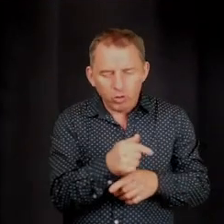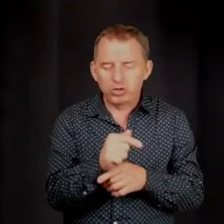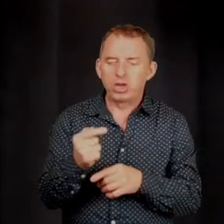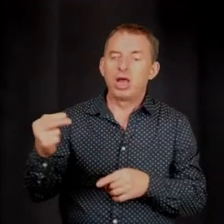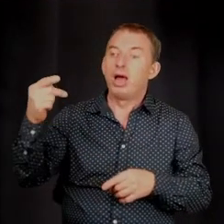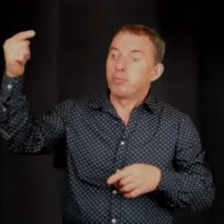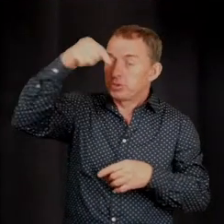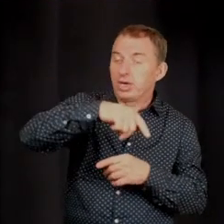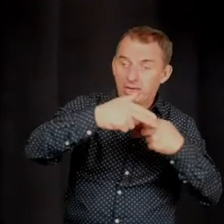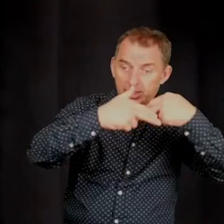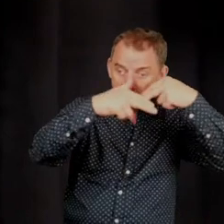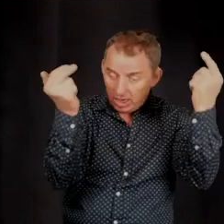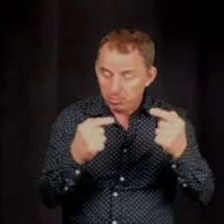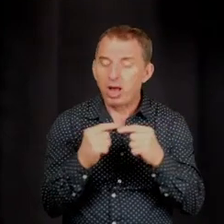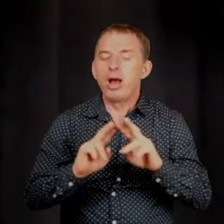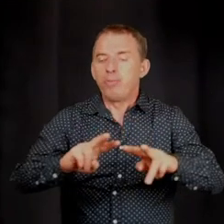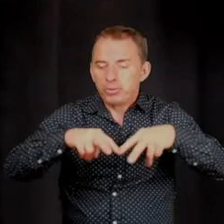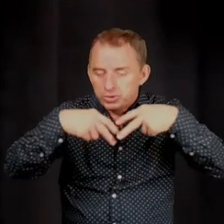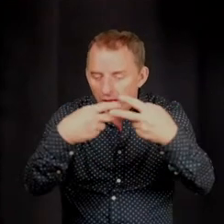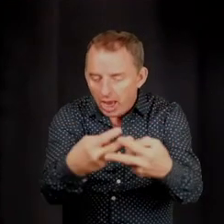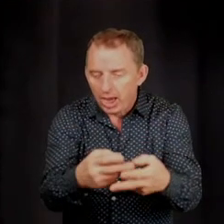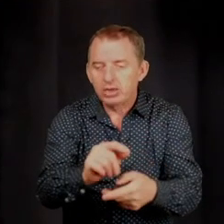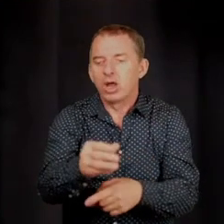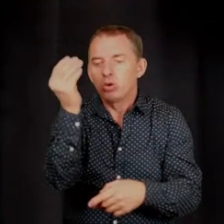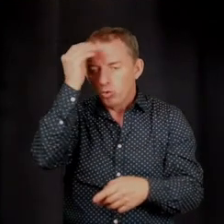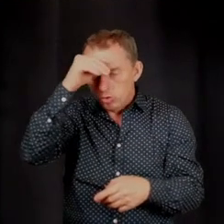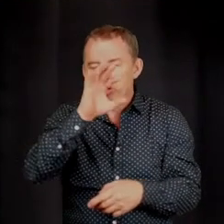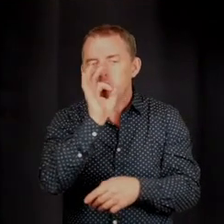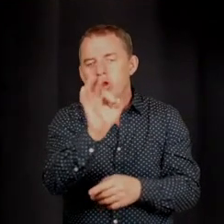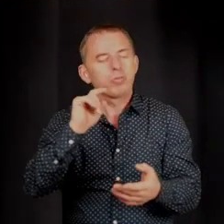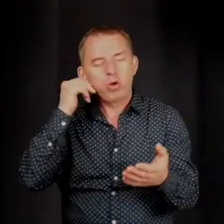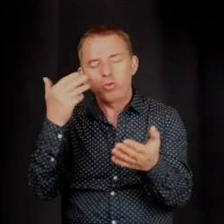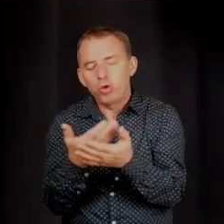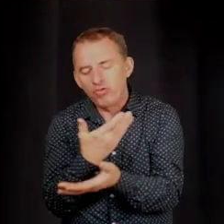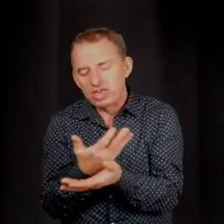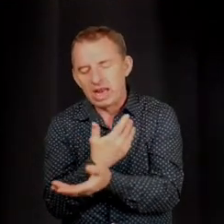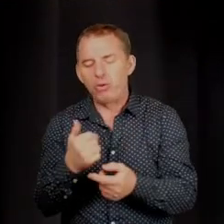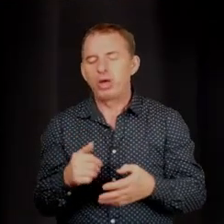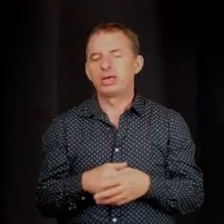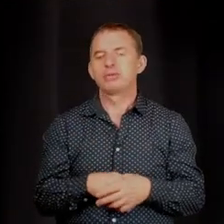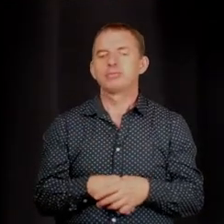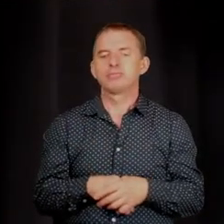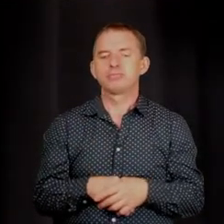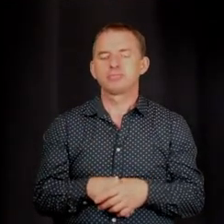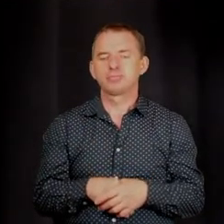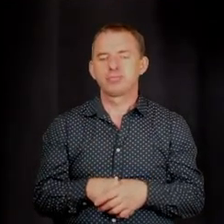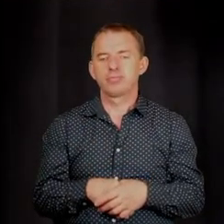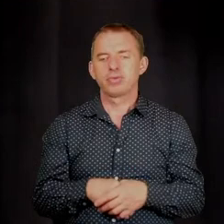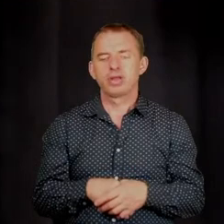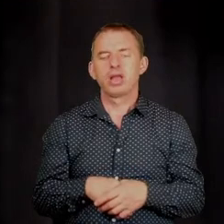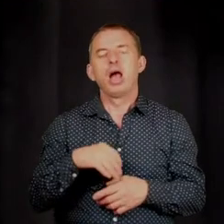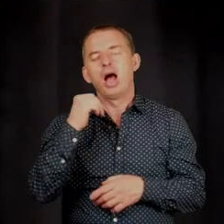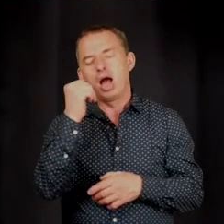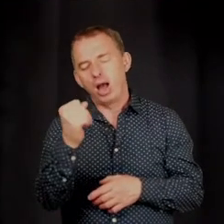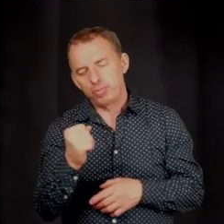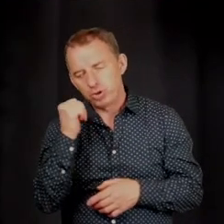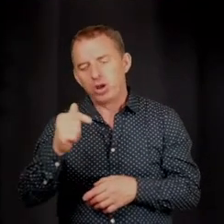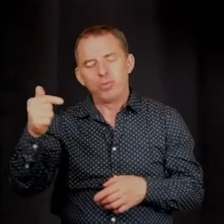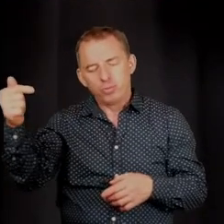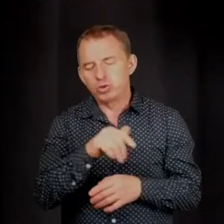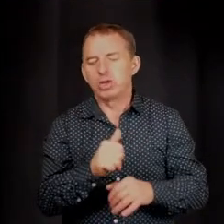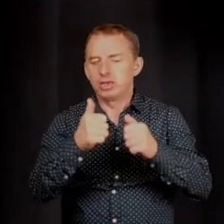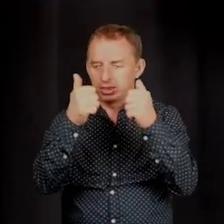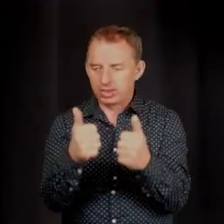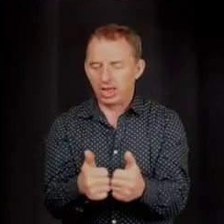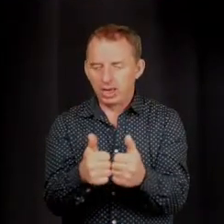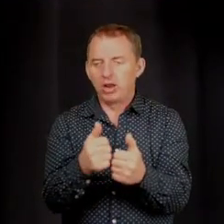przekazać jego uczniom tą dobrą nowinę. The disciples would face Roman persecution. persecution. Apostołowie musieli stanąć